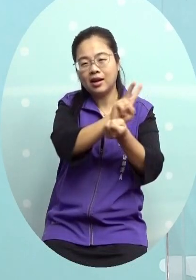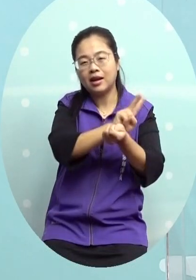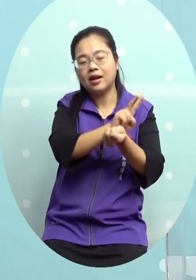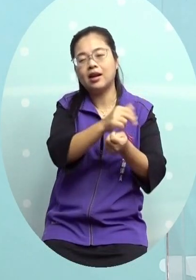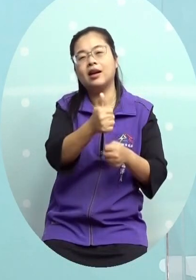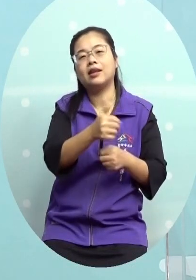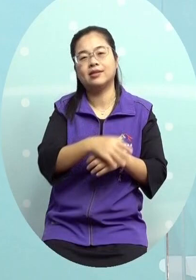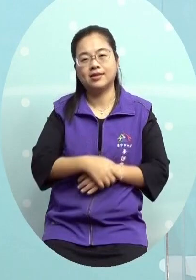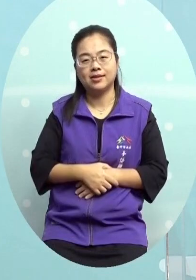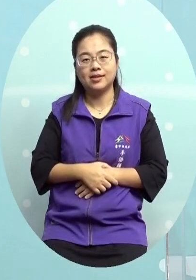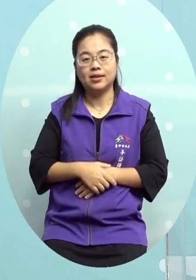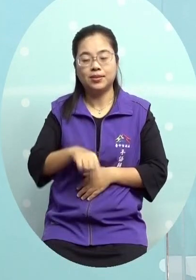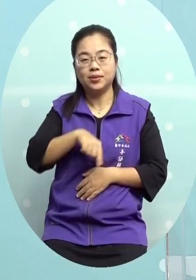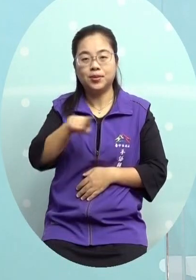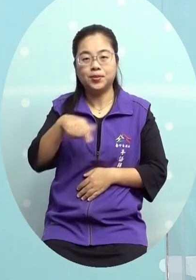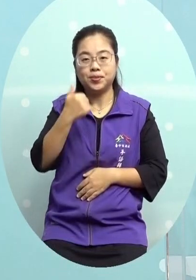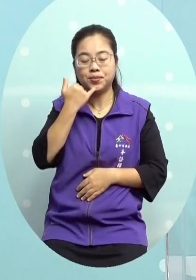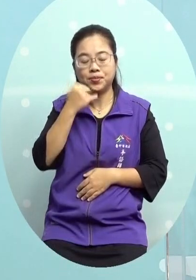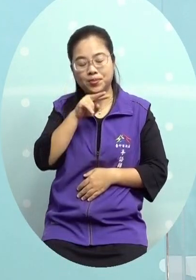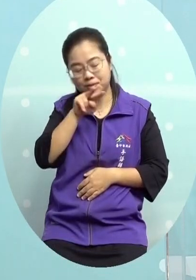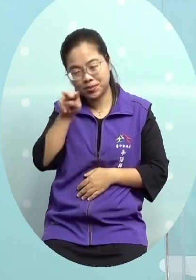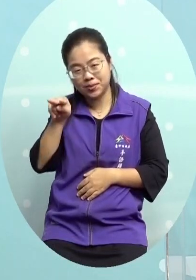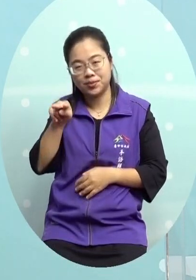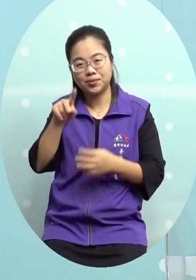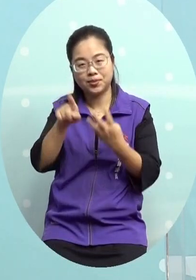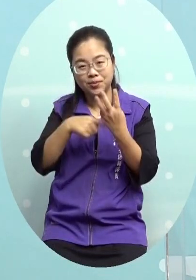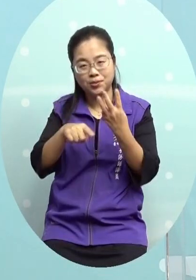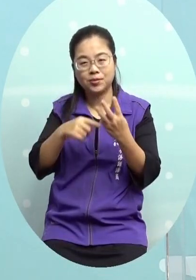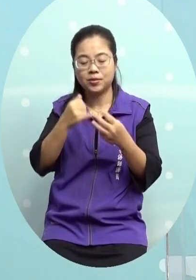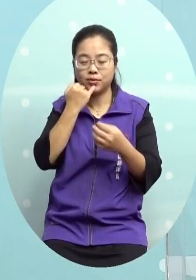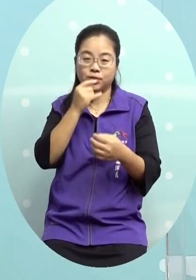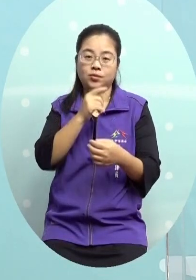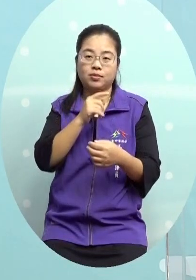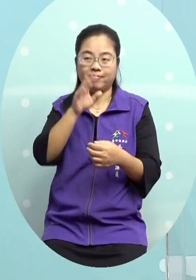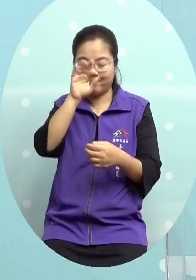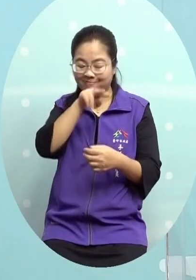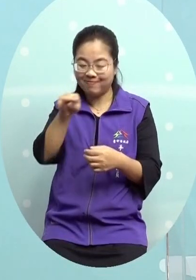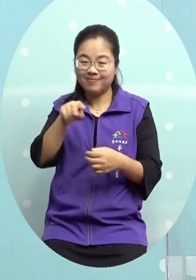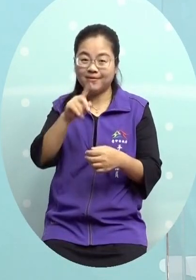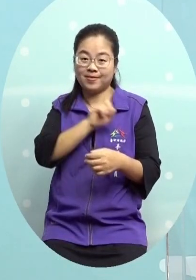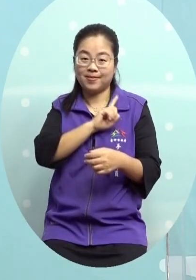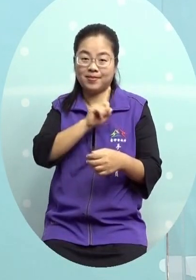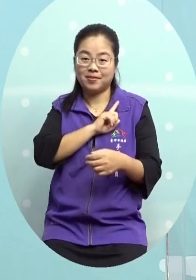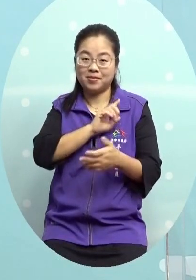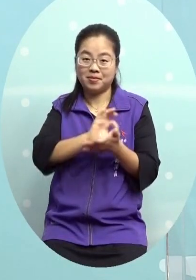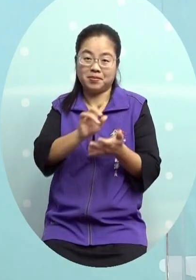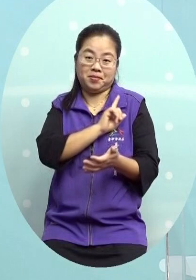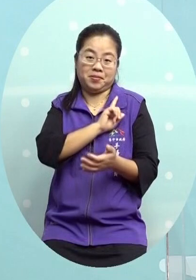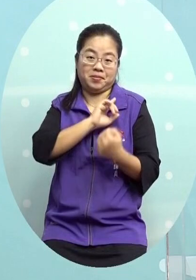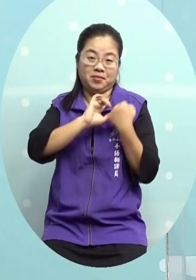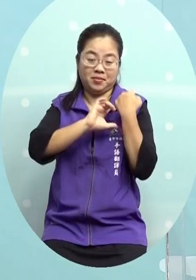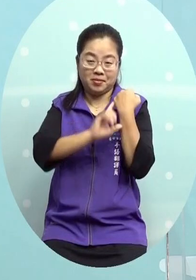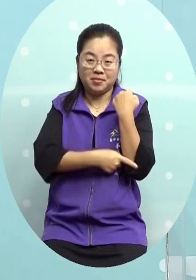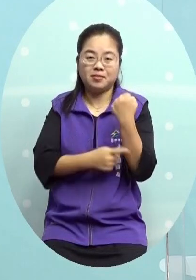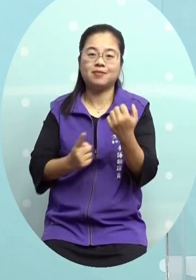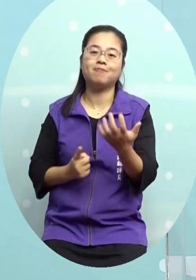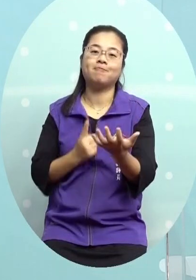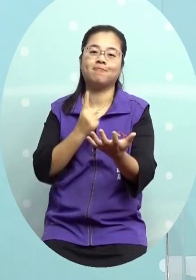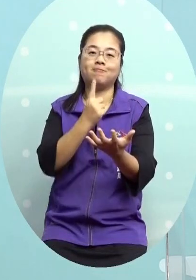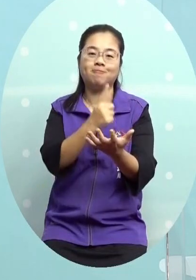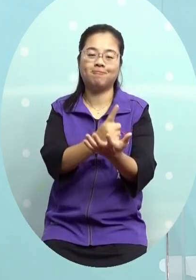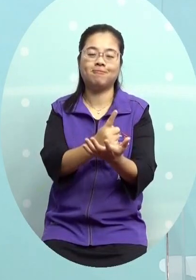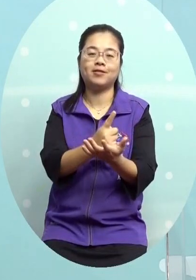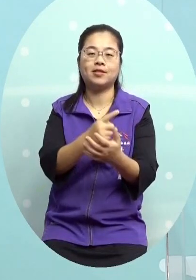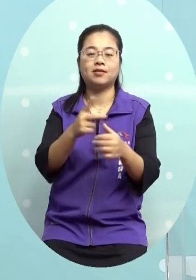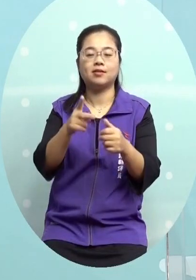生，那我们可以看到他们可以用自己的方法来坚持自己的理想，来参与台中